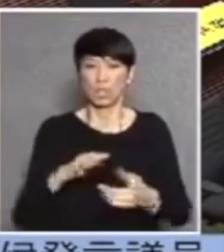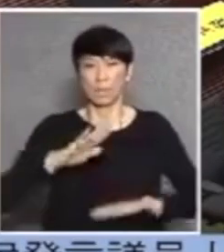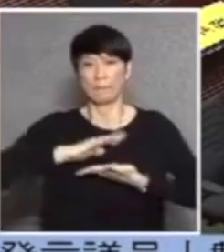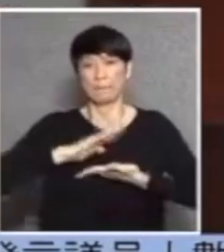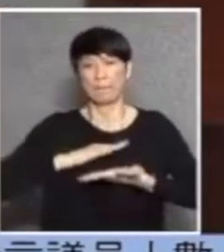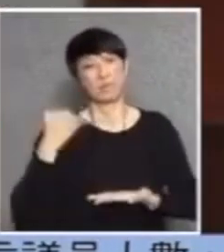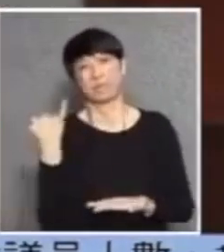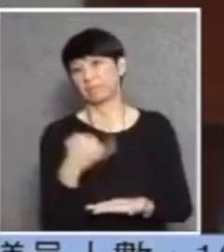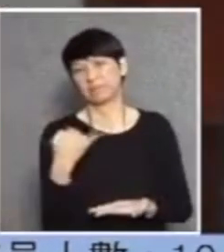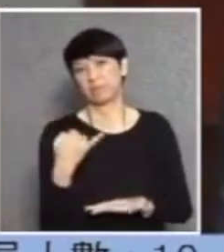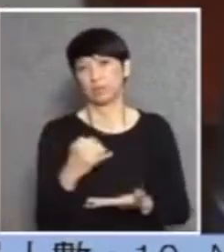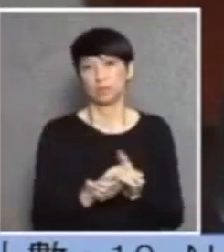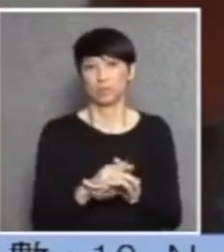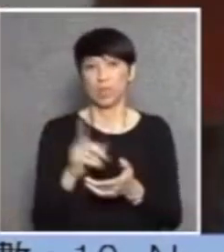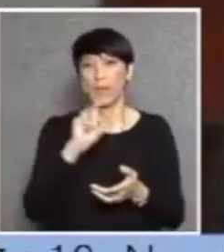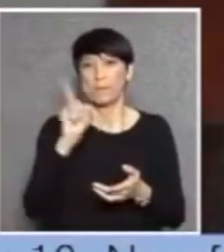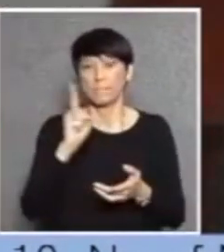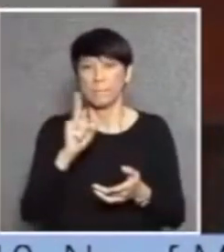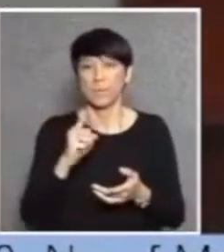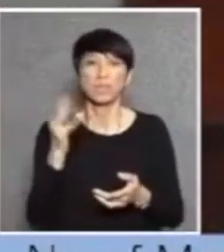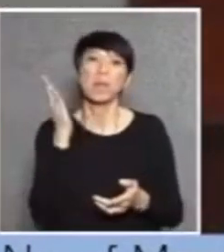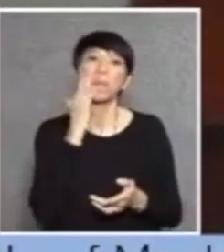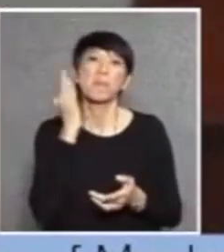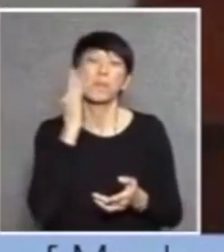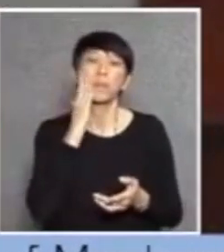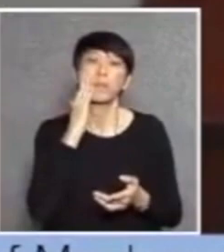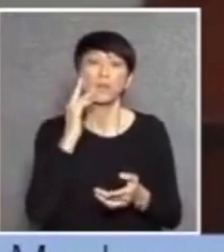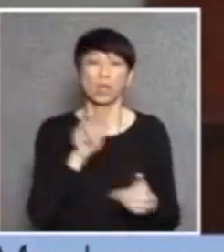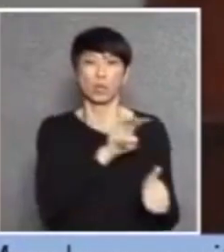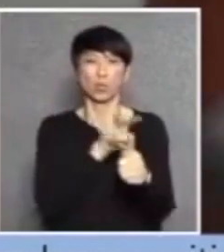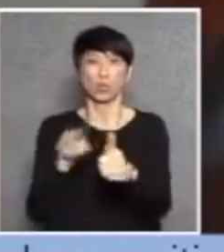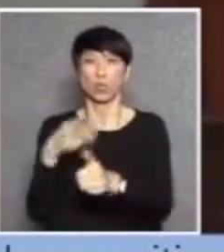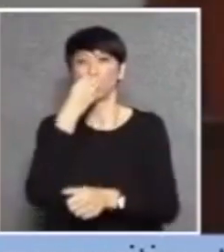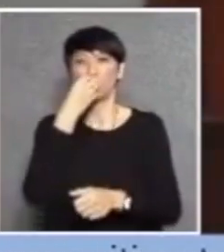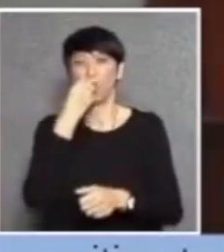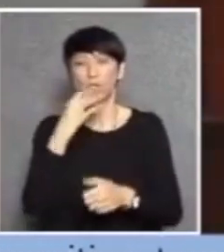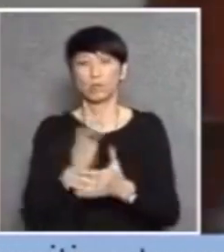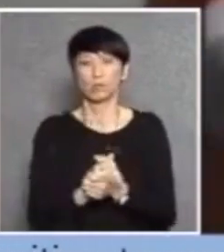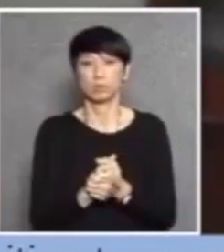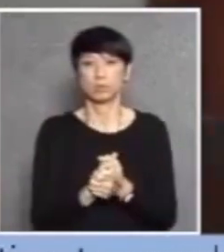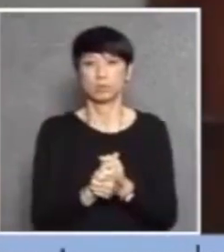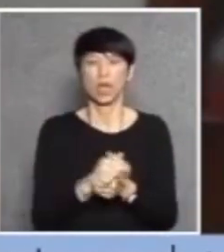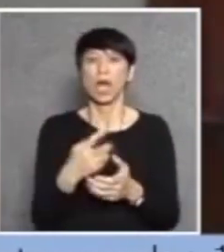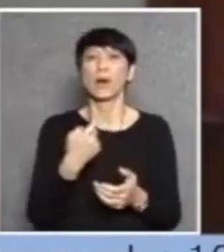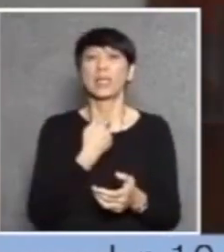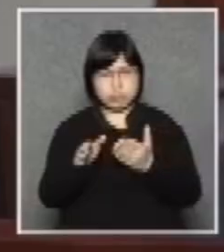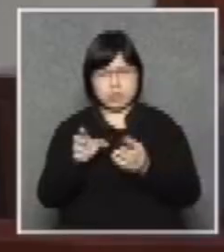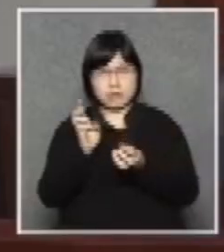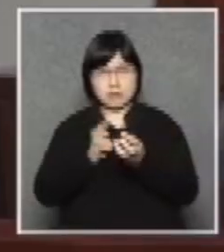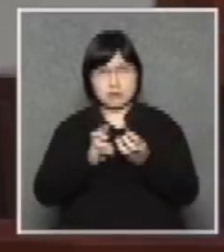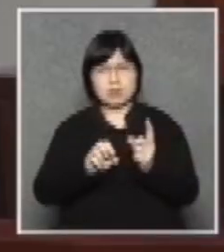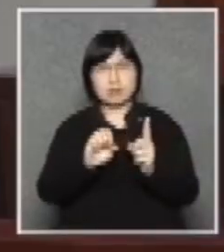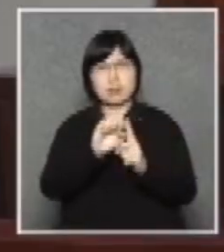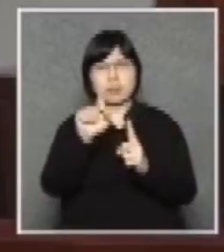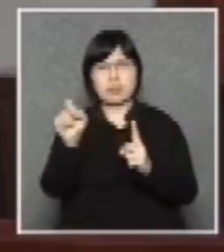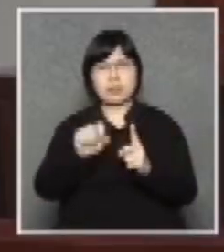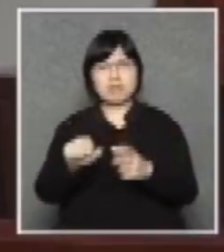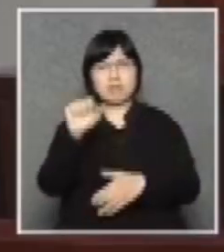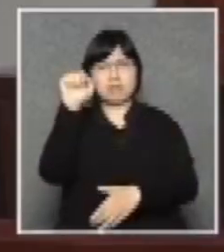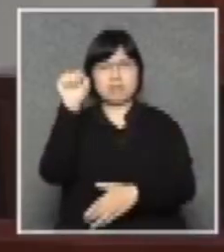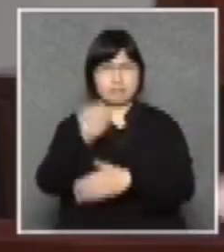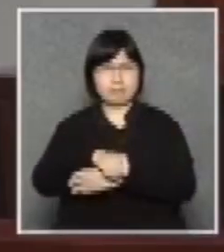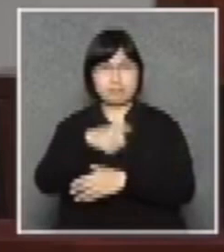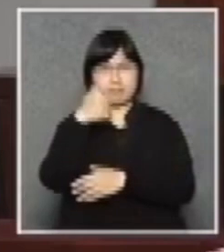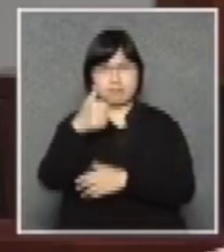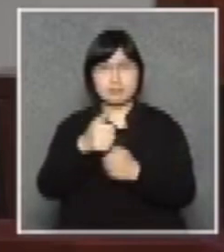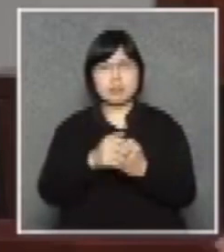会抗争，既有抗衡特区政府制度暴力的肢体动作，亦都有议会拉布